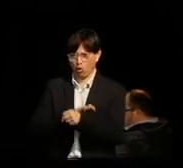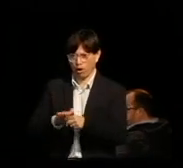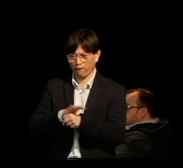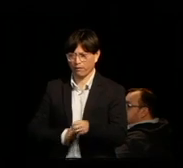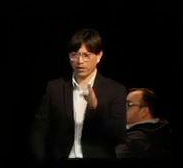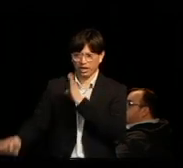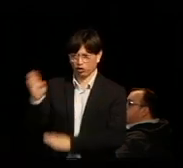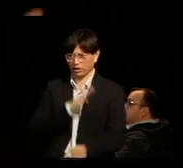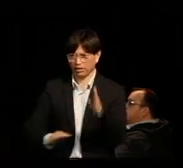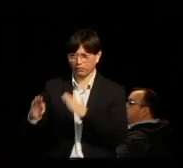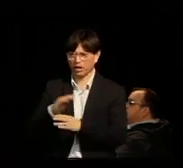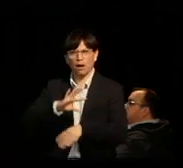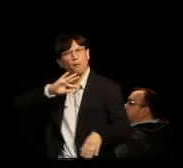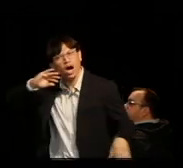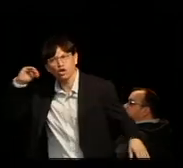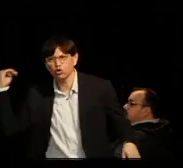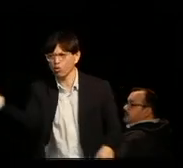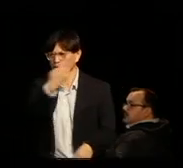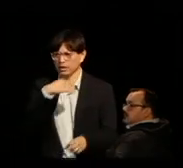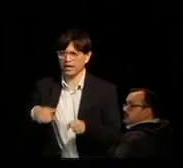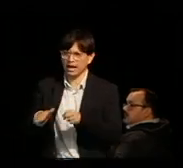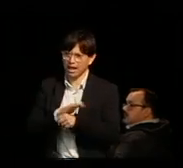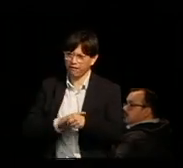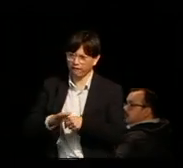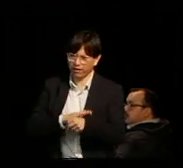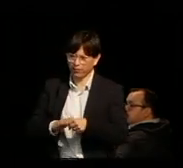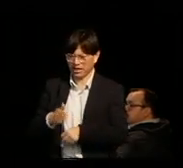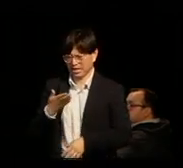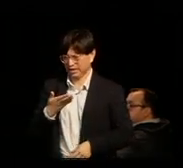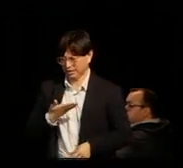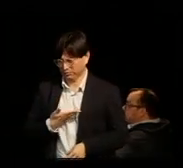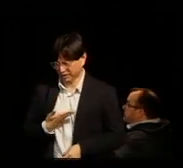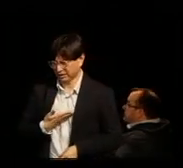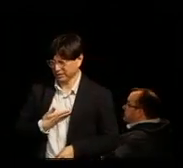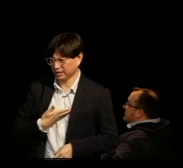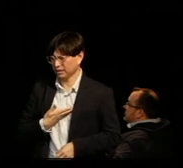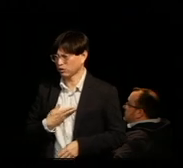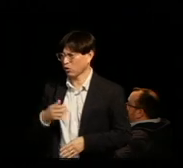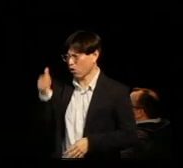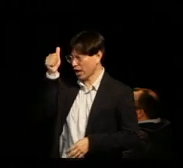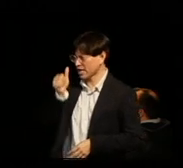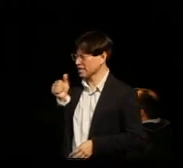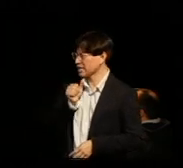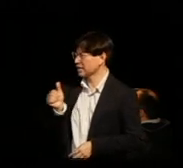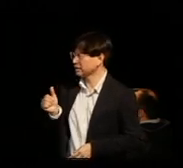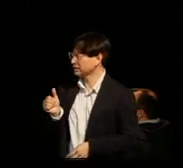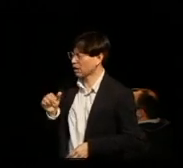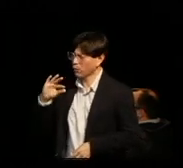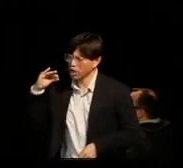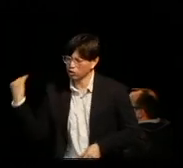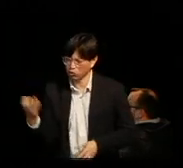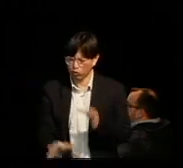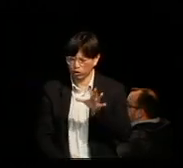bambini con disabilità riguarda tutte le famiglie che si presentano alla catechesi riguarda tutte le bambine e tutti i bambini No ma